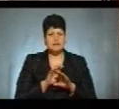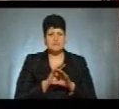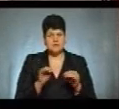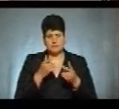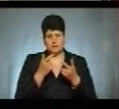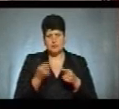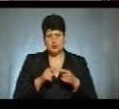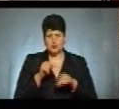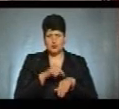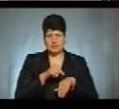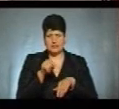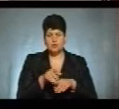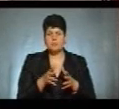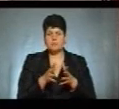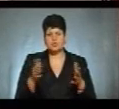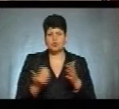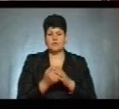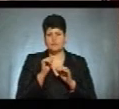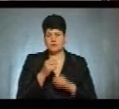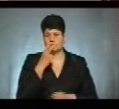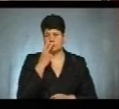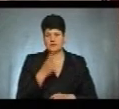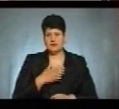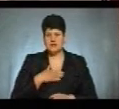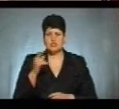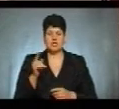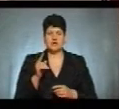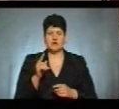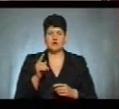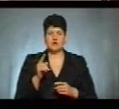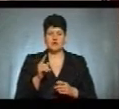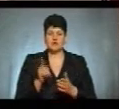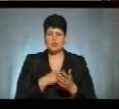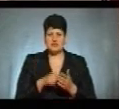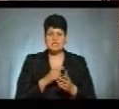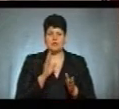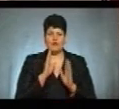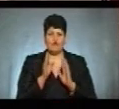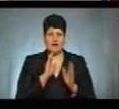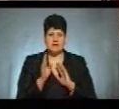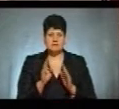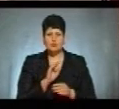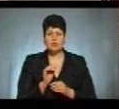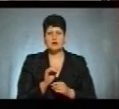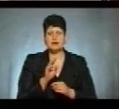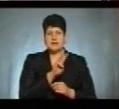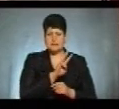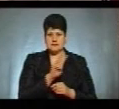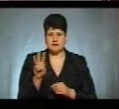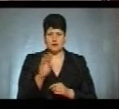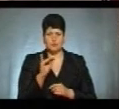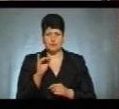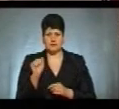на цю годину. Більше новин ви можете знайти на нашій сторінці у соцмережі Facebook UA Тернопіль та одноіменному сайті. А